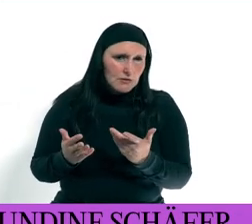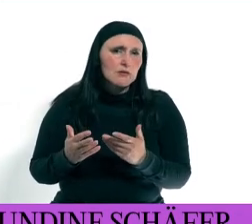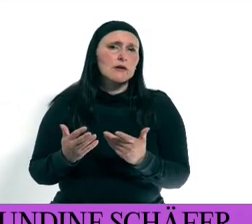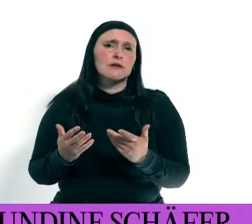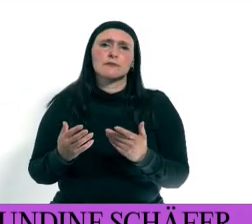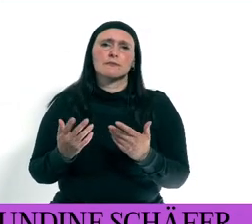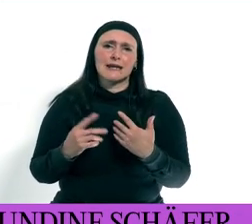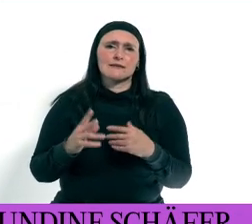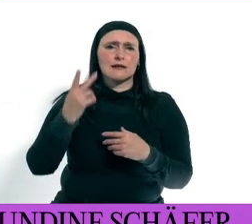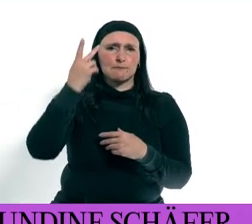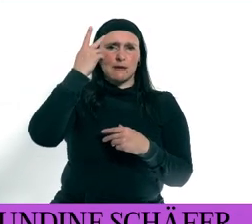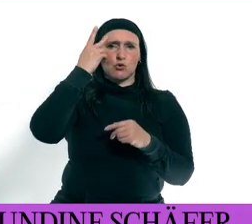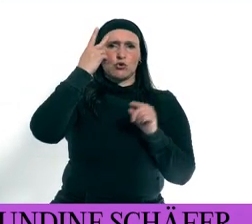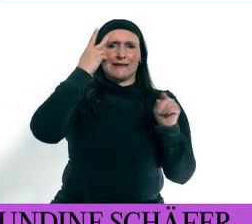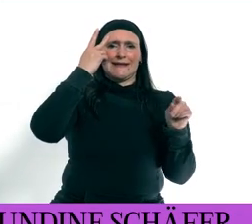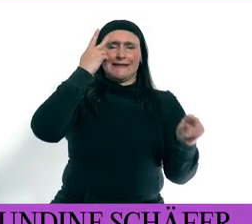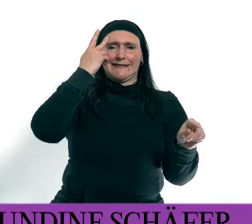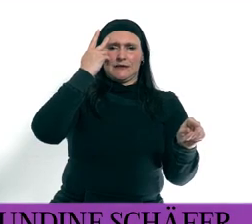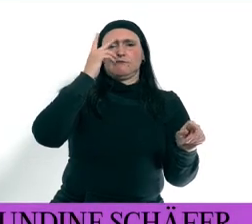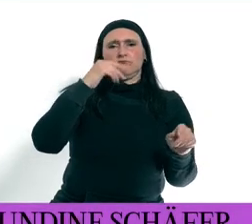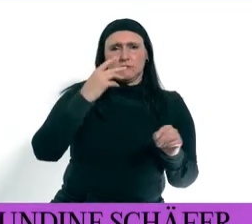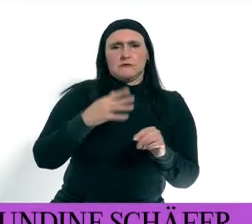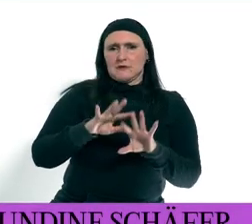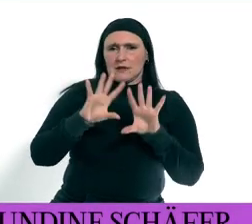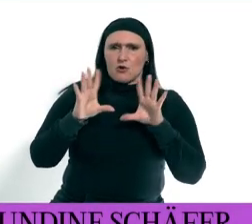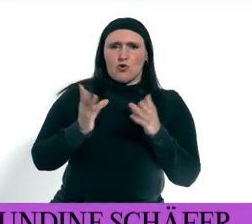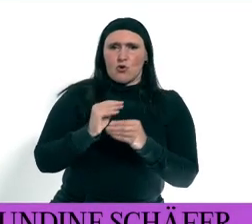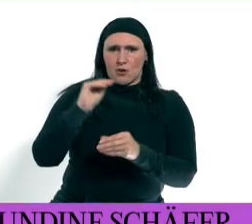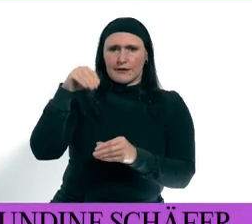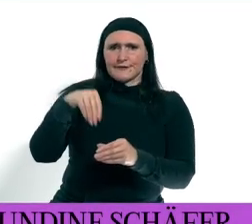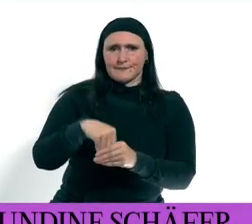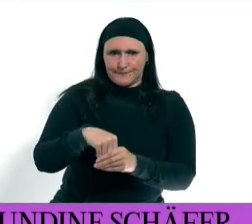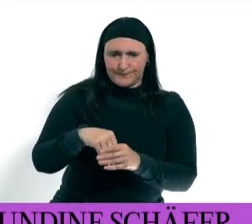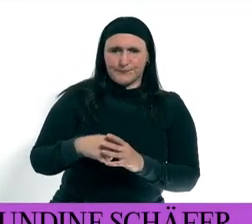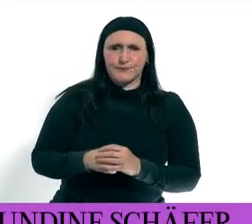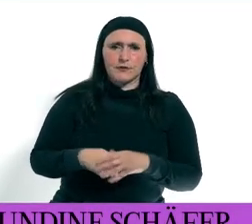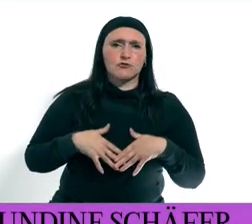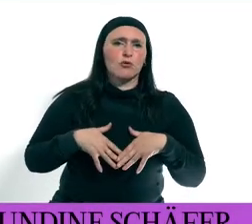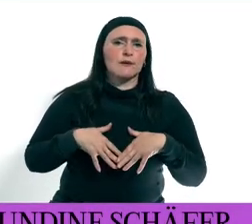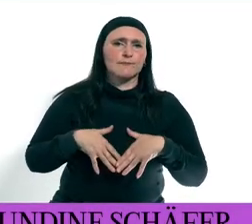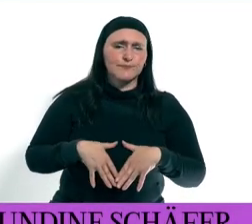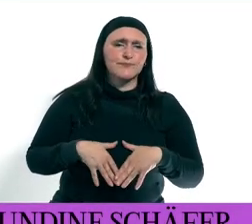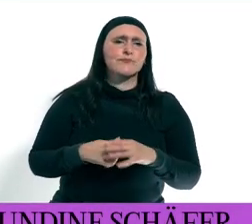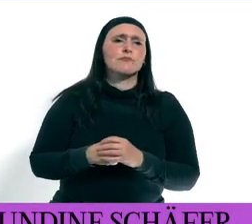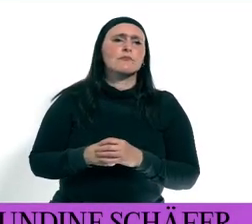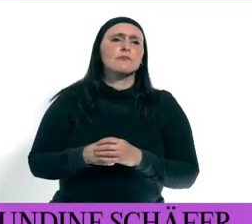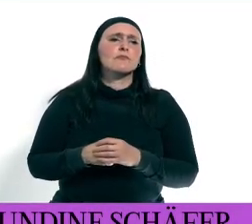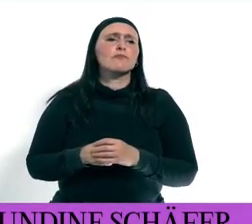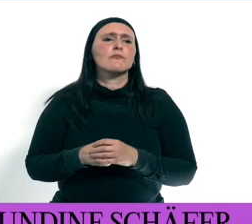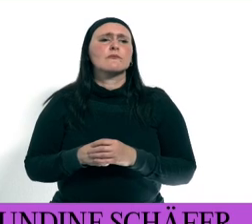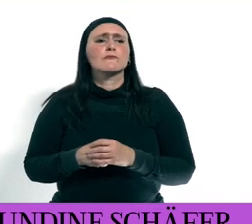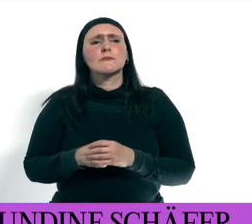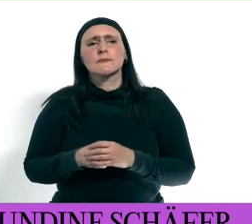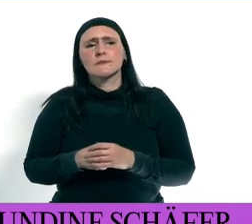sie gar nicht viel mitbringen können oder mitnehmen können, was das Materielle angeht, aber